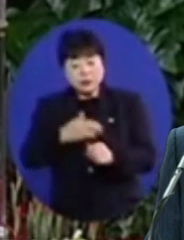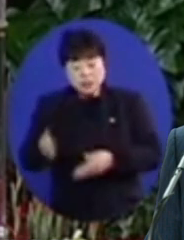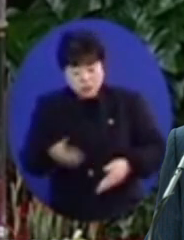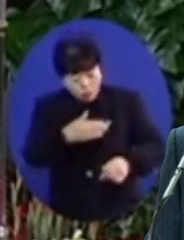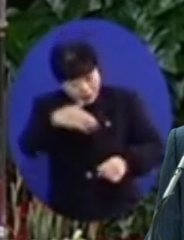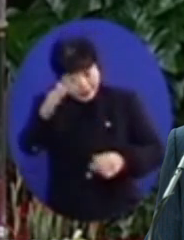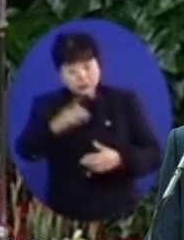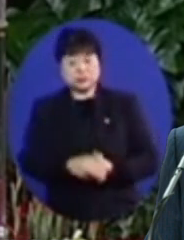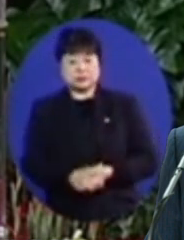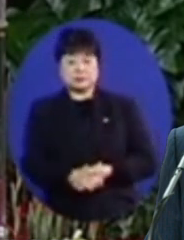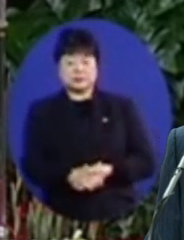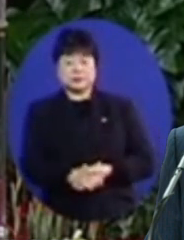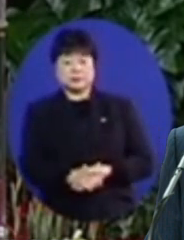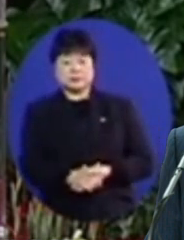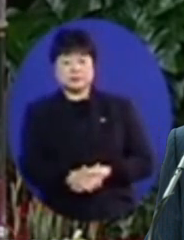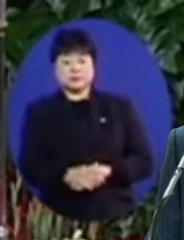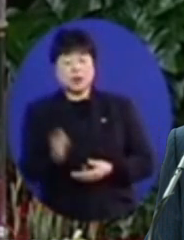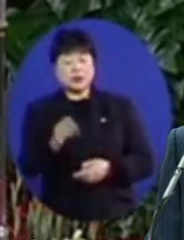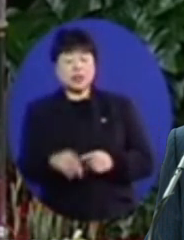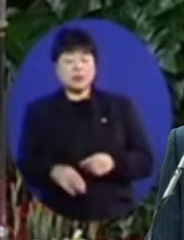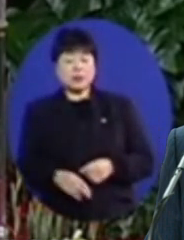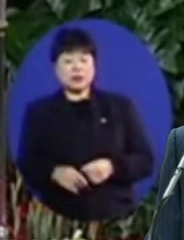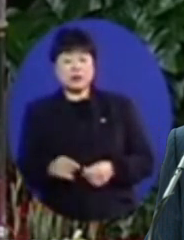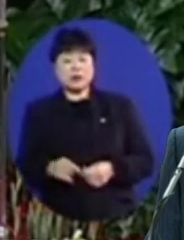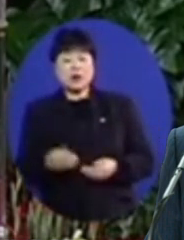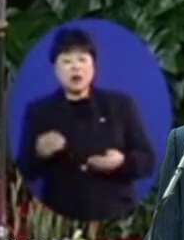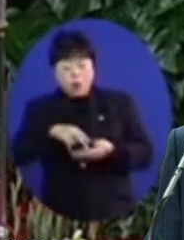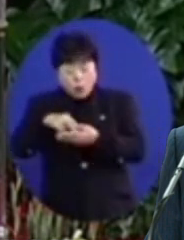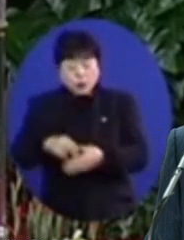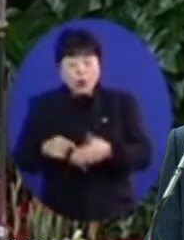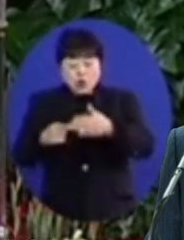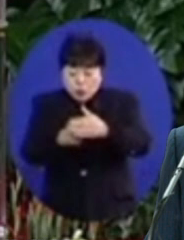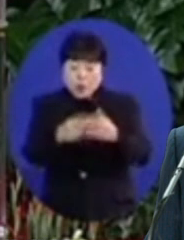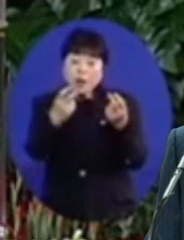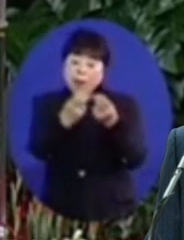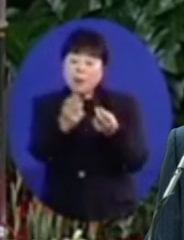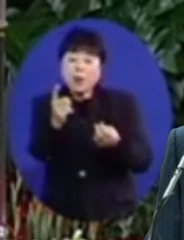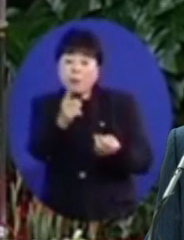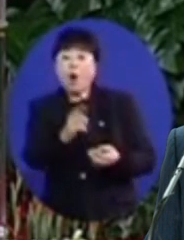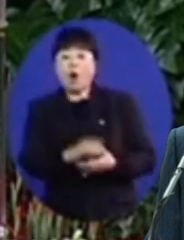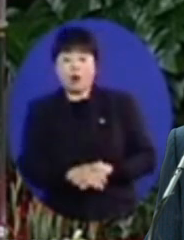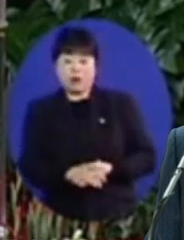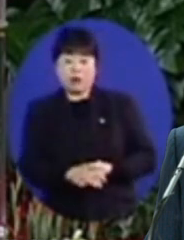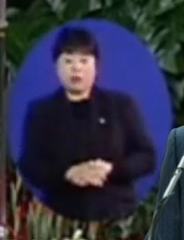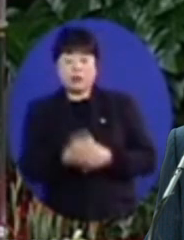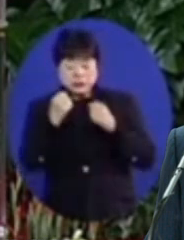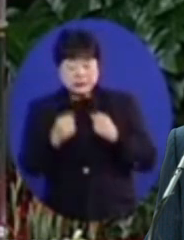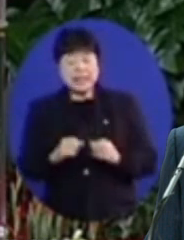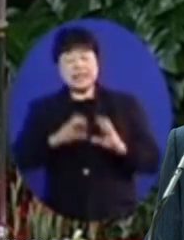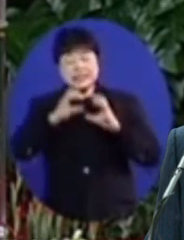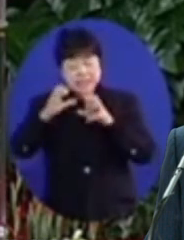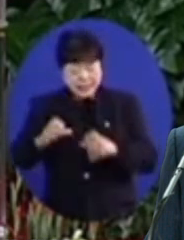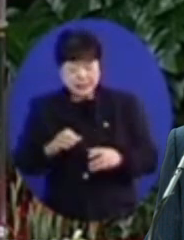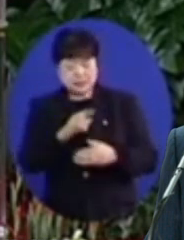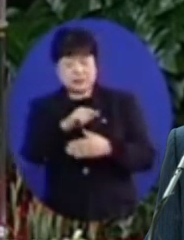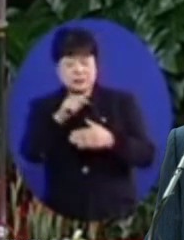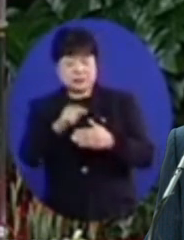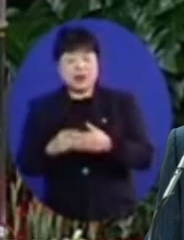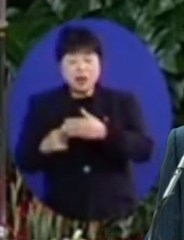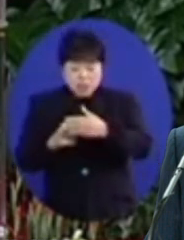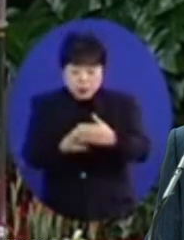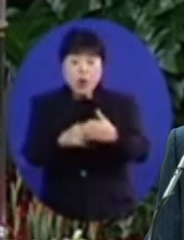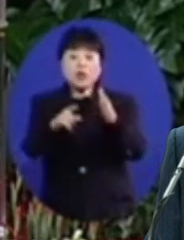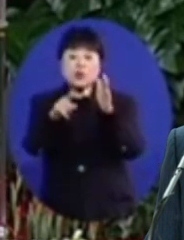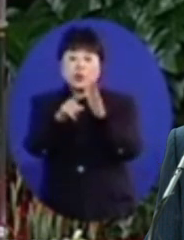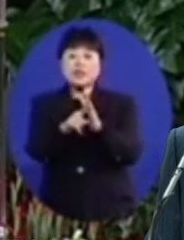걸어가기도 하는 것입니다 어떻게 하면 고독을 극복하고 살 수가 있겠습니까 우리가이 세상에서 고독을 극복하기